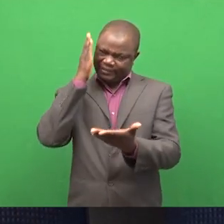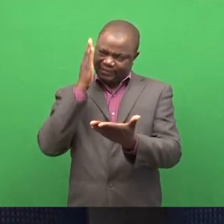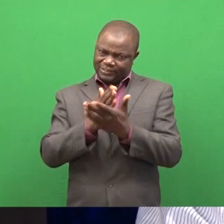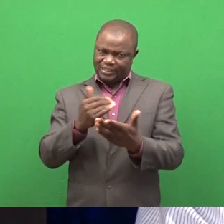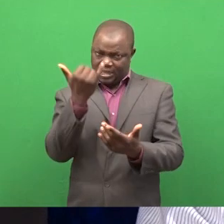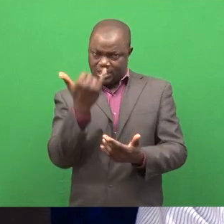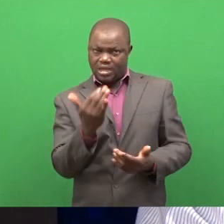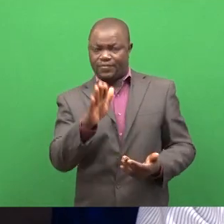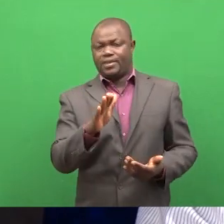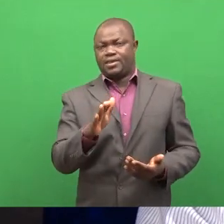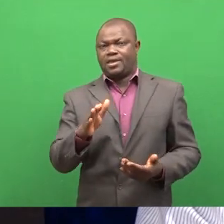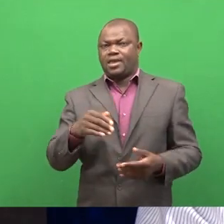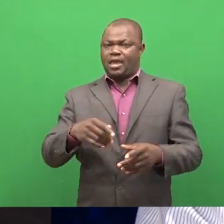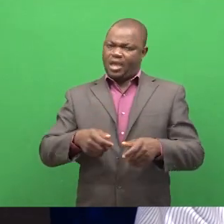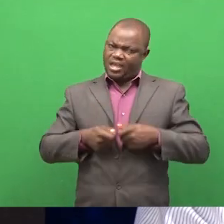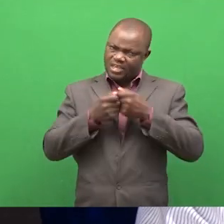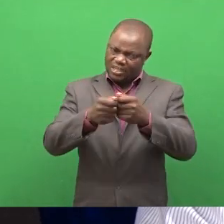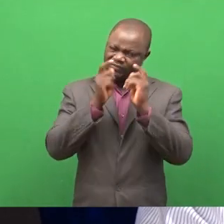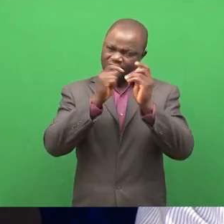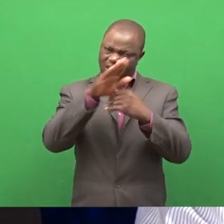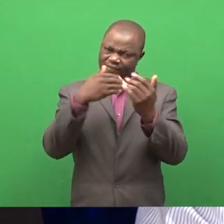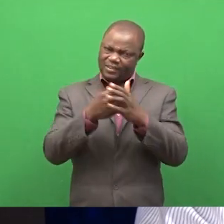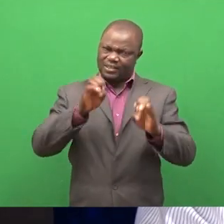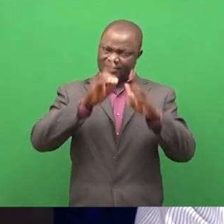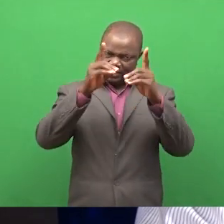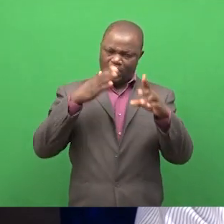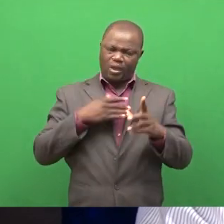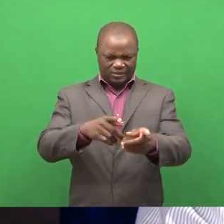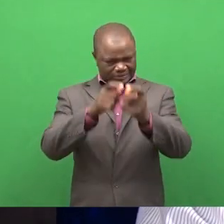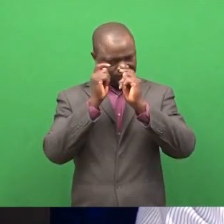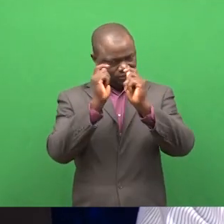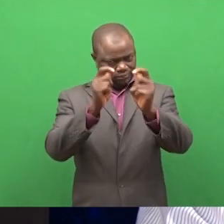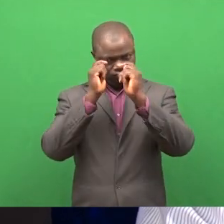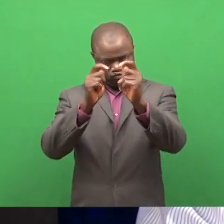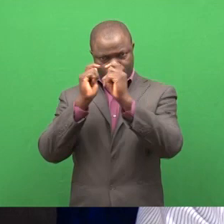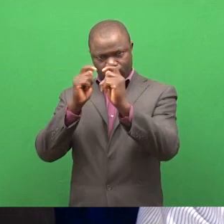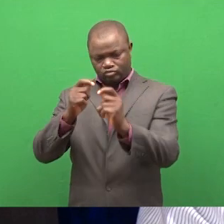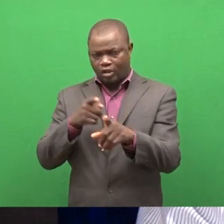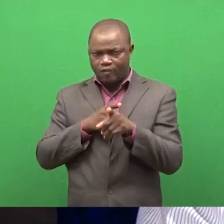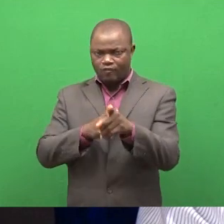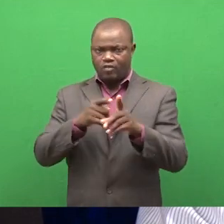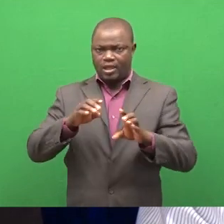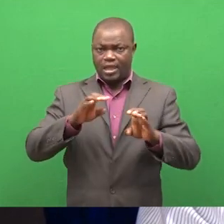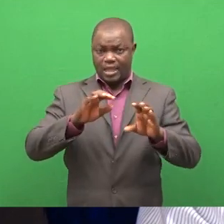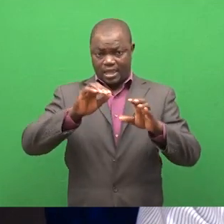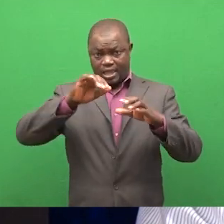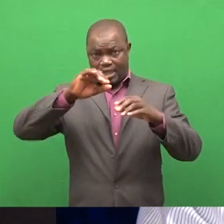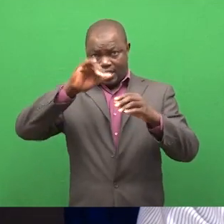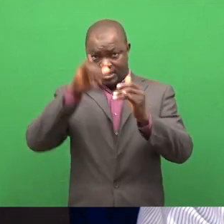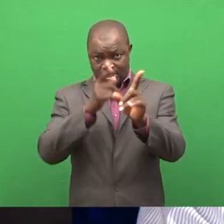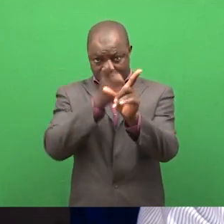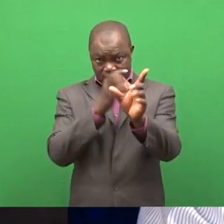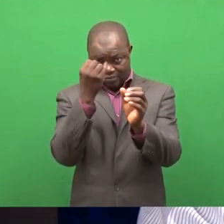mudiki sezvamataura zvezvi achipiwa comprehensive sexuality education inoenderana nezera rake inonzi iri age appropriate